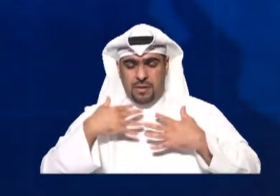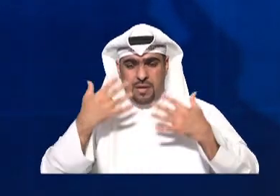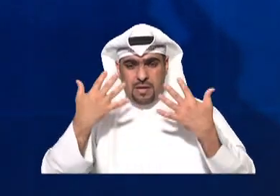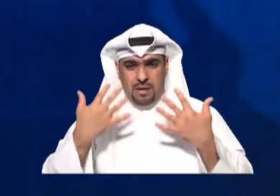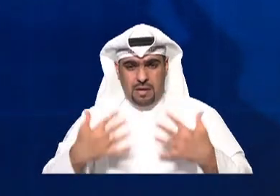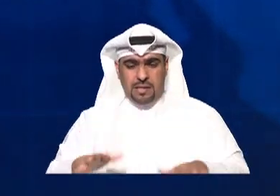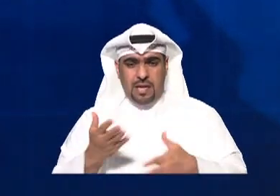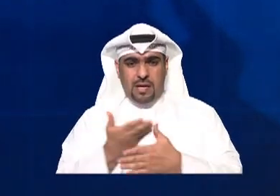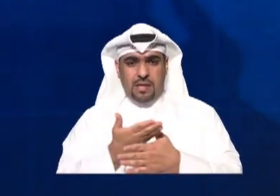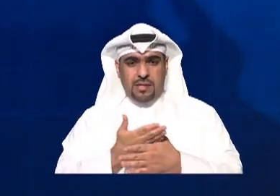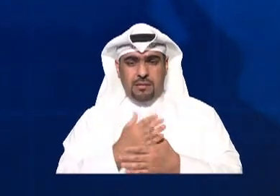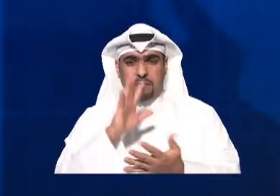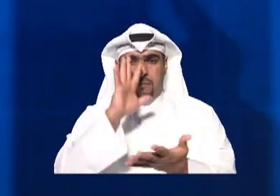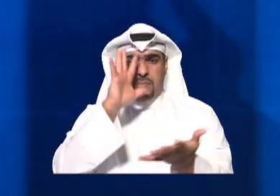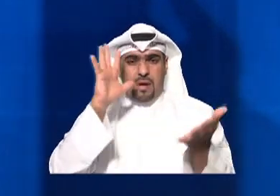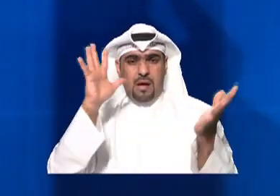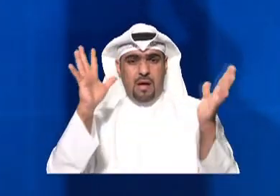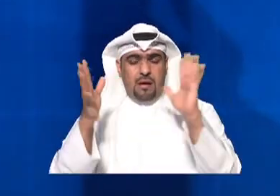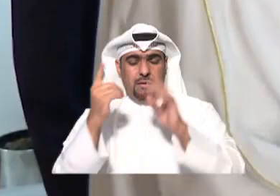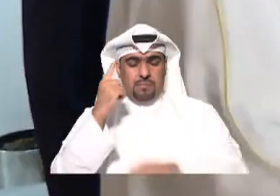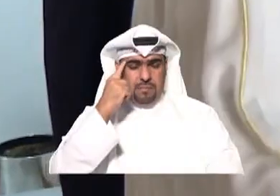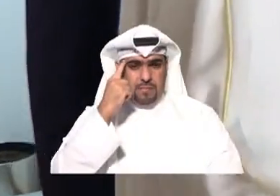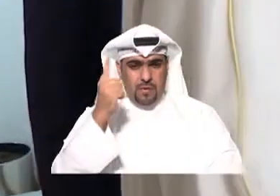الإنساني كل بقاع الأرض.